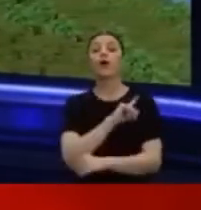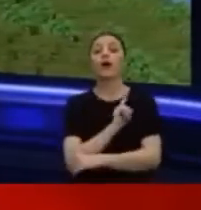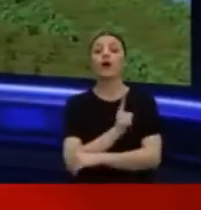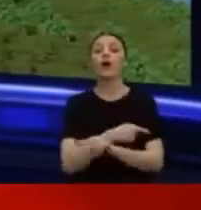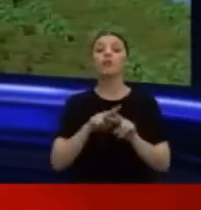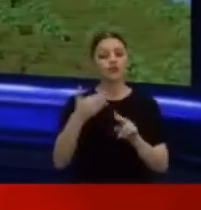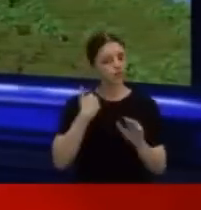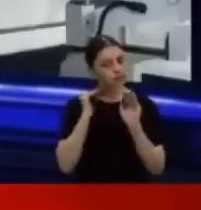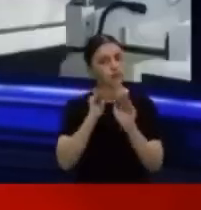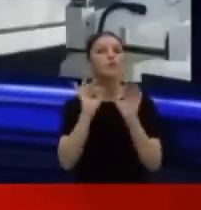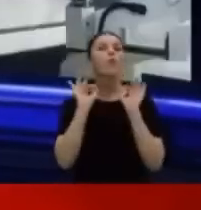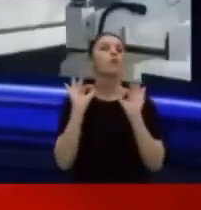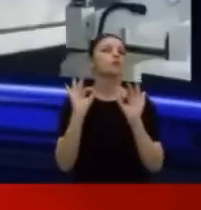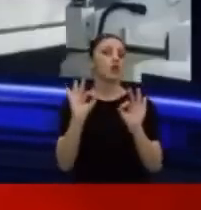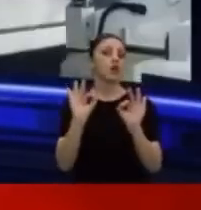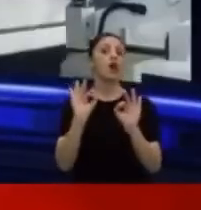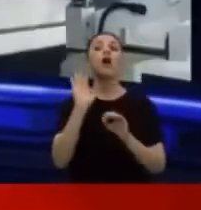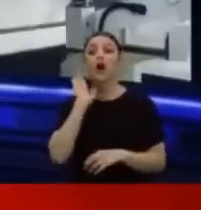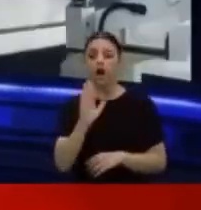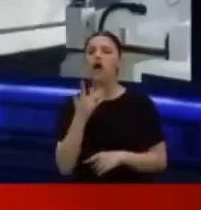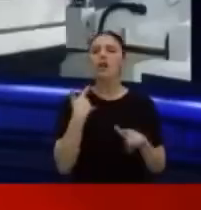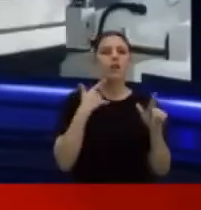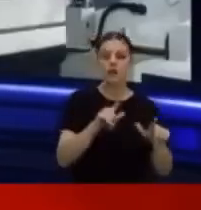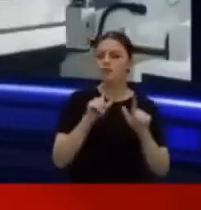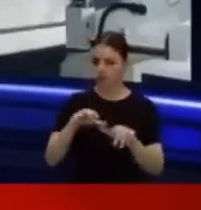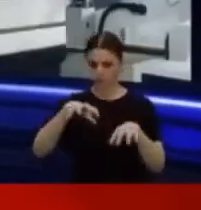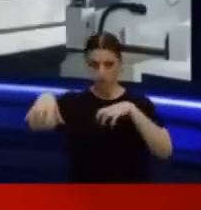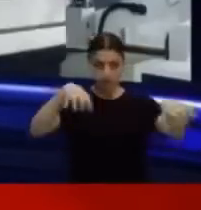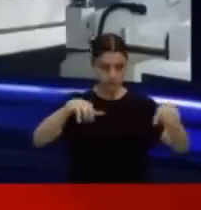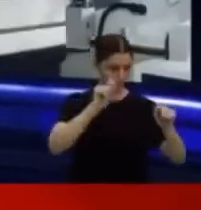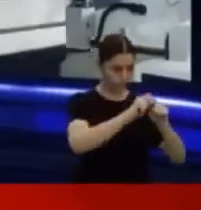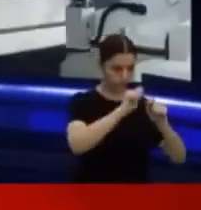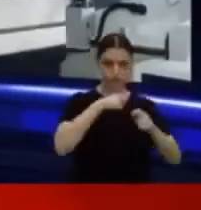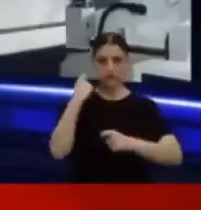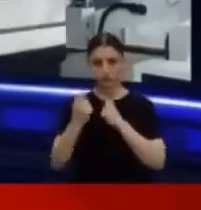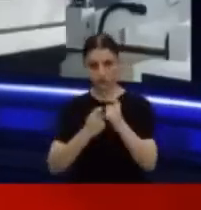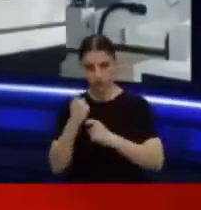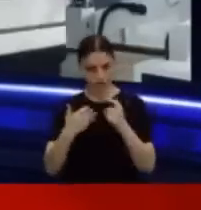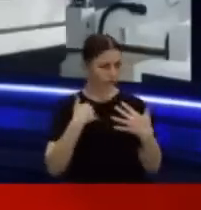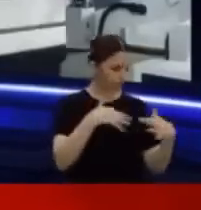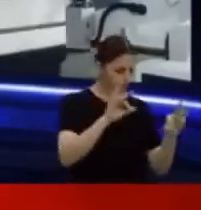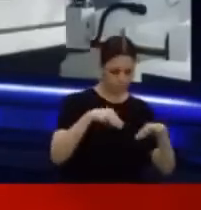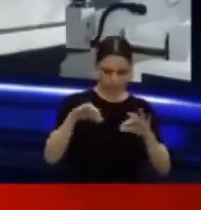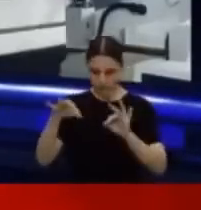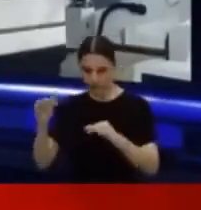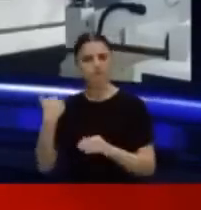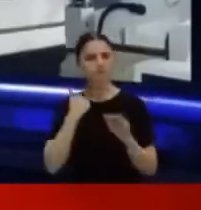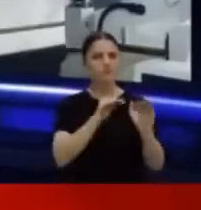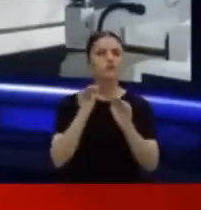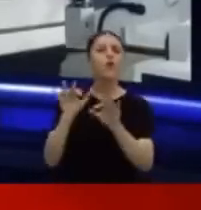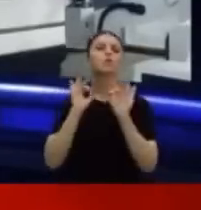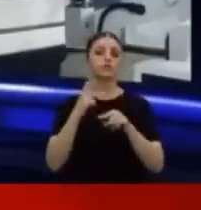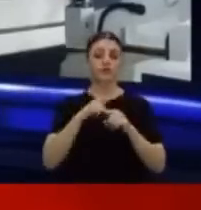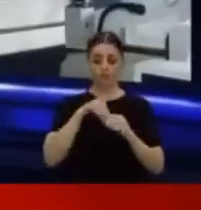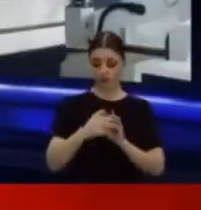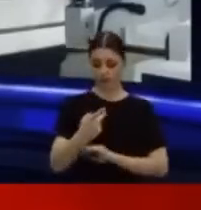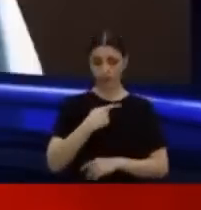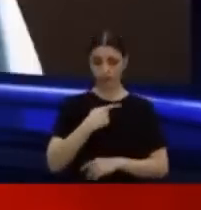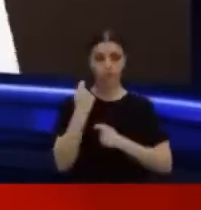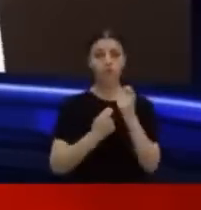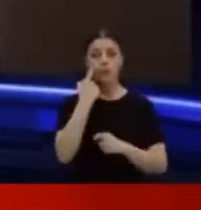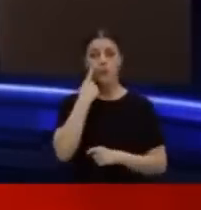mhp'sine bakıyorsunuz yılların devlet bahçesine bakıyorsunuz bakın o soruyu tekrar soracağım size MHP'nin Devlet Bahçeli'nin